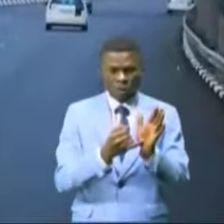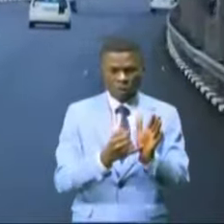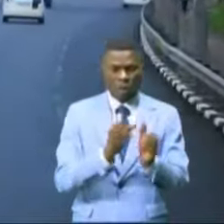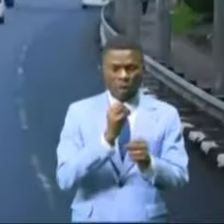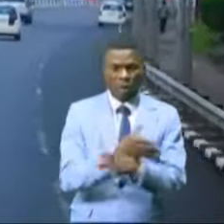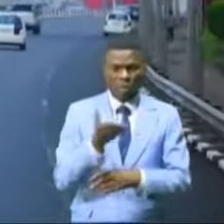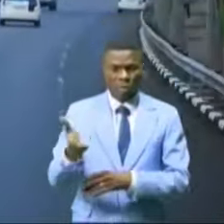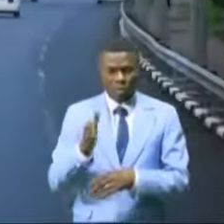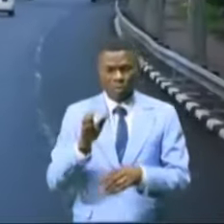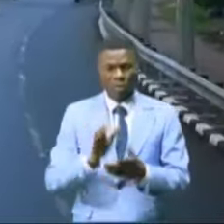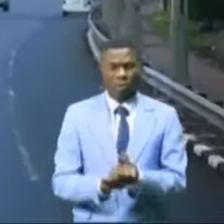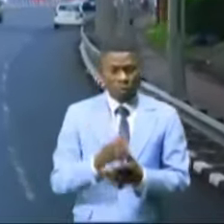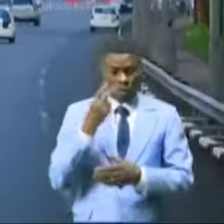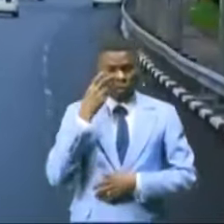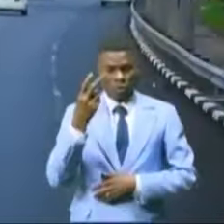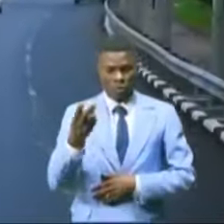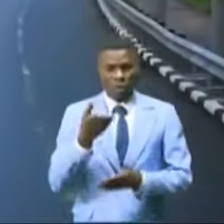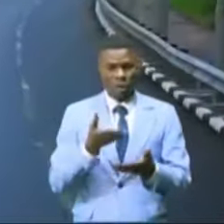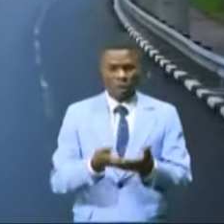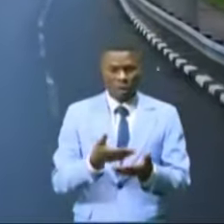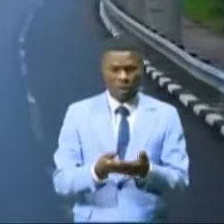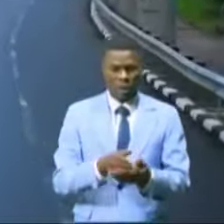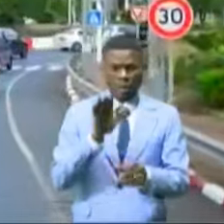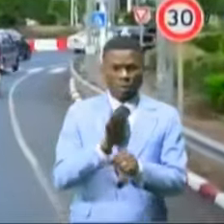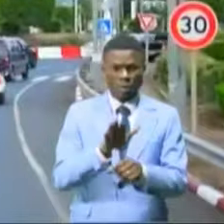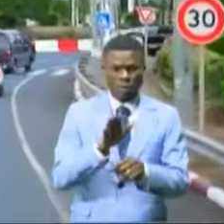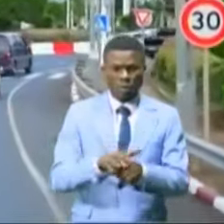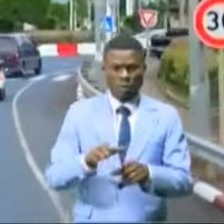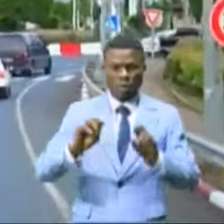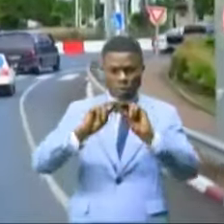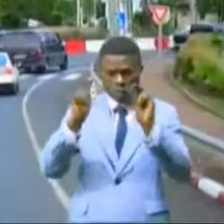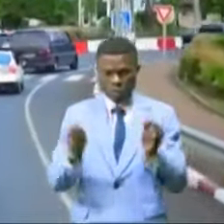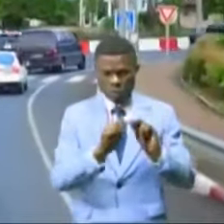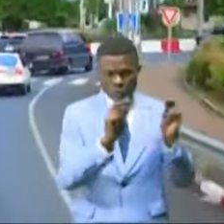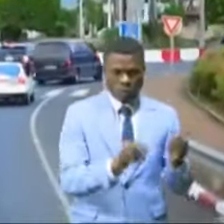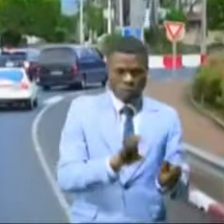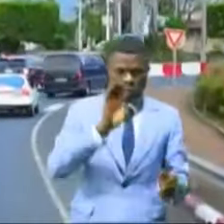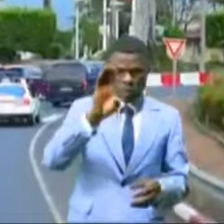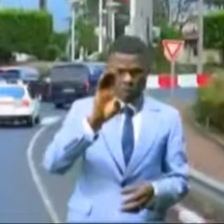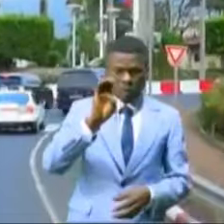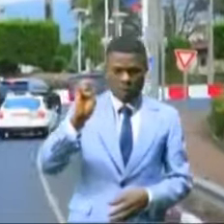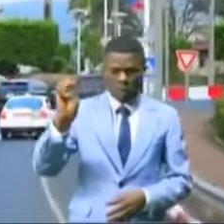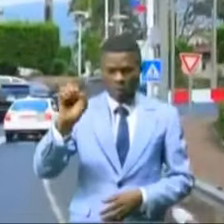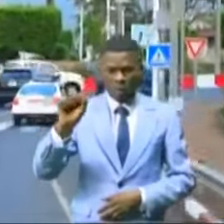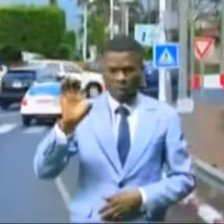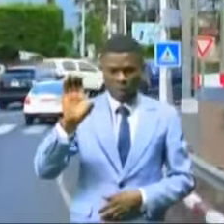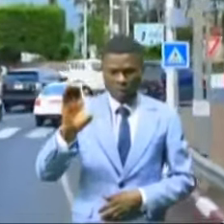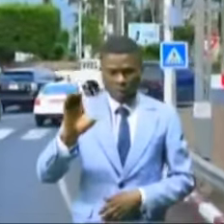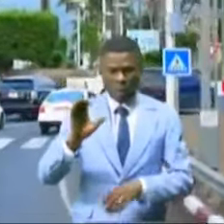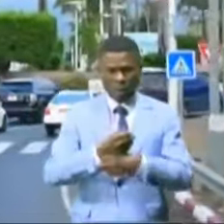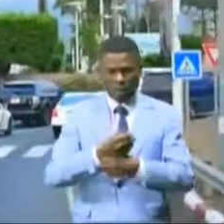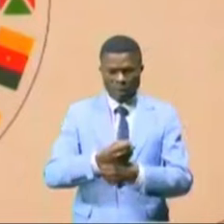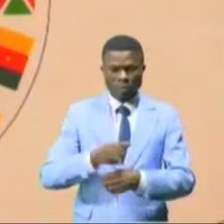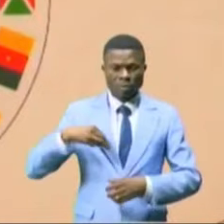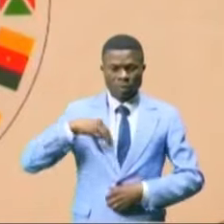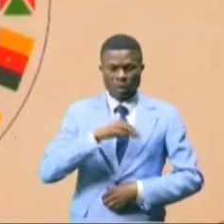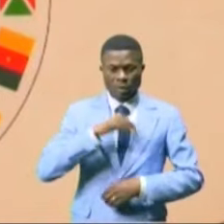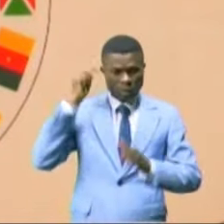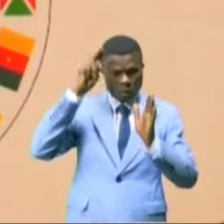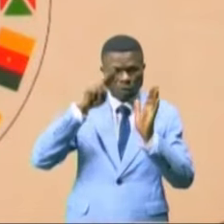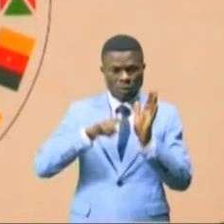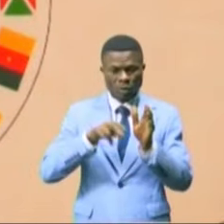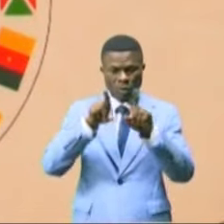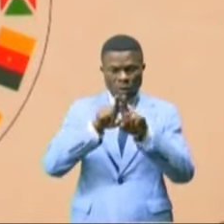Ils ont connu la participation des différentes commissions de la CEAC, constituées de membres des gouvernements